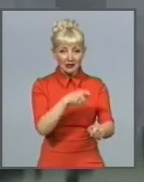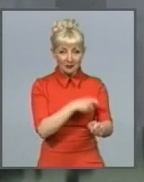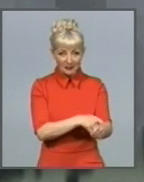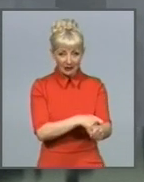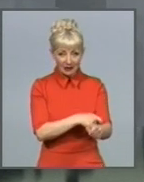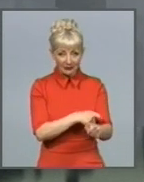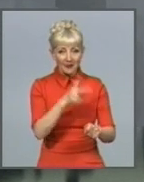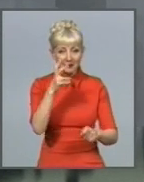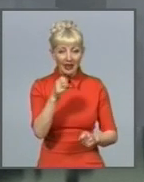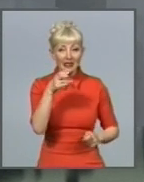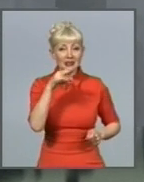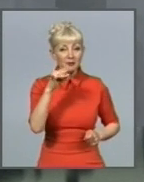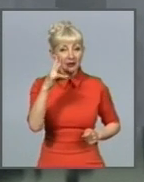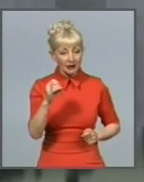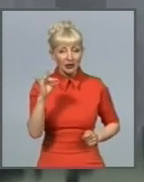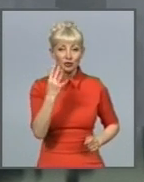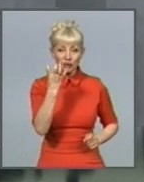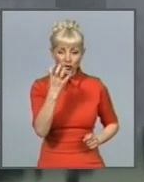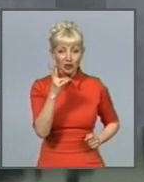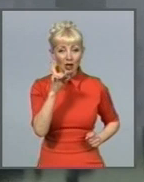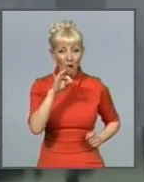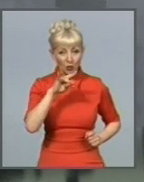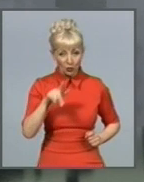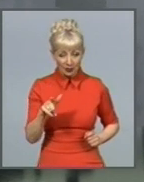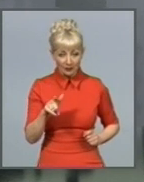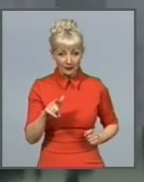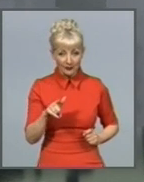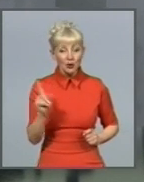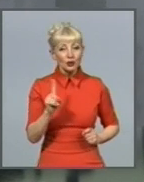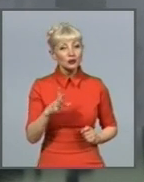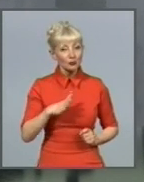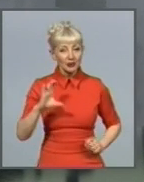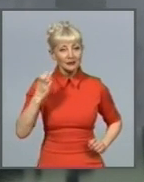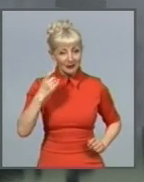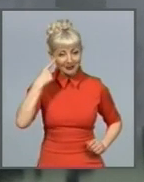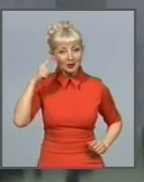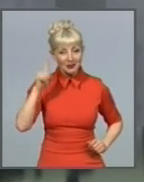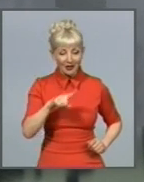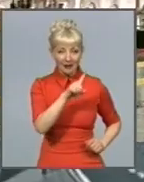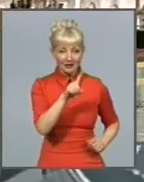и 400 метров кролем, соответственно. Что было в среду, знает Алексей Заржицкий.